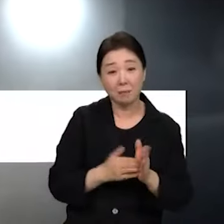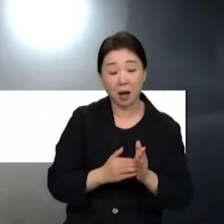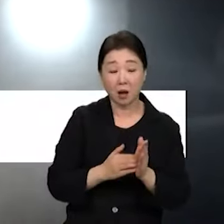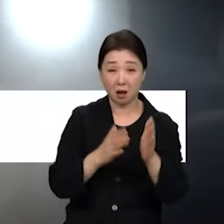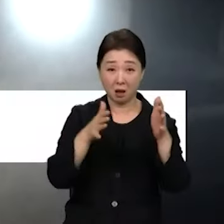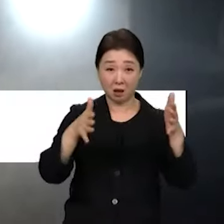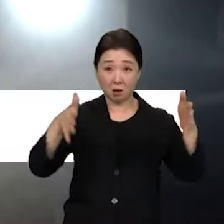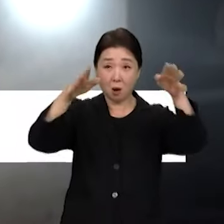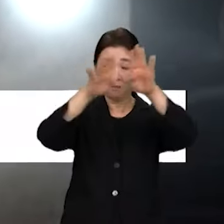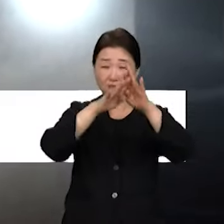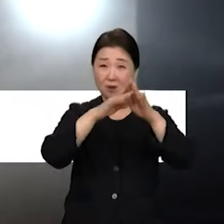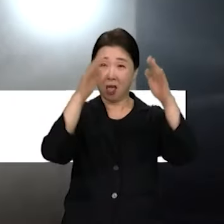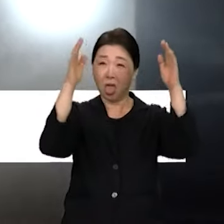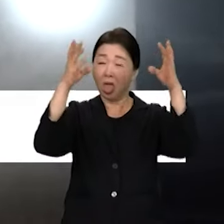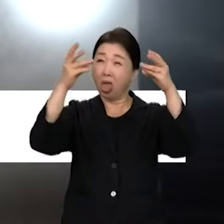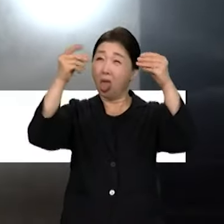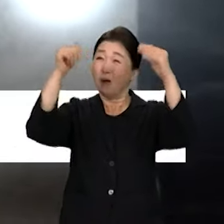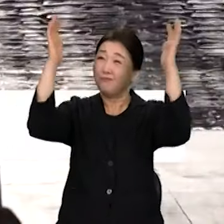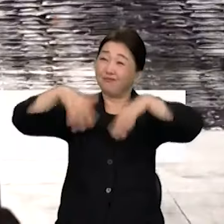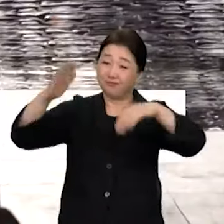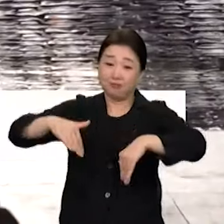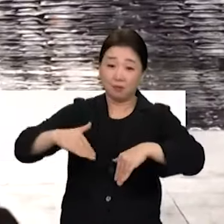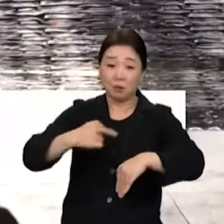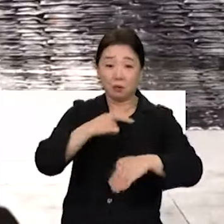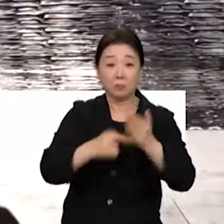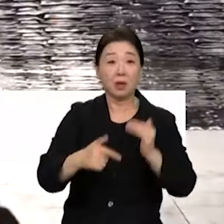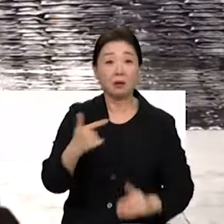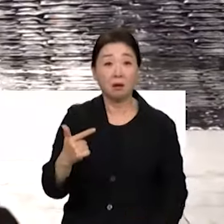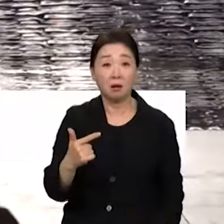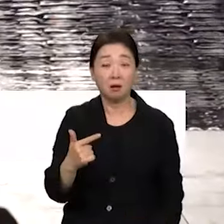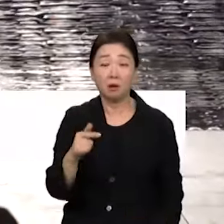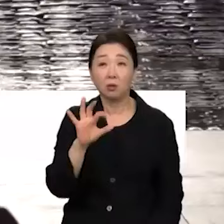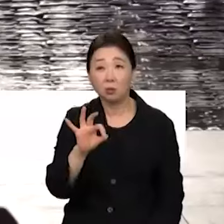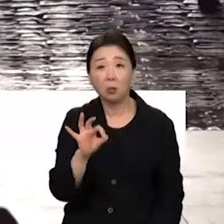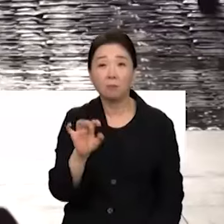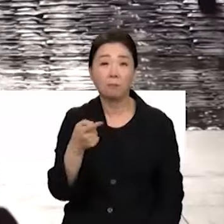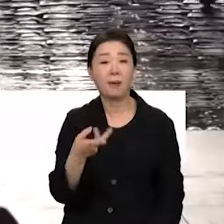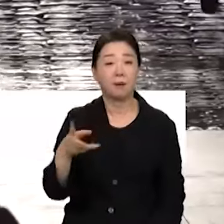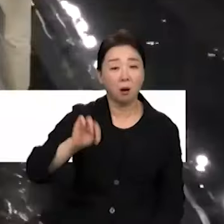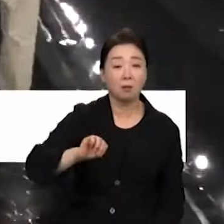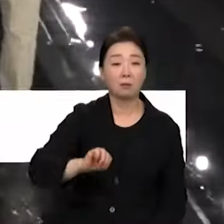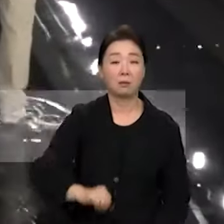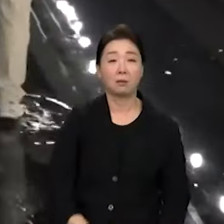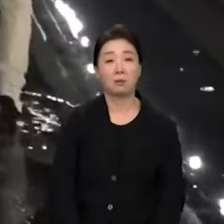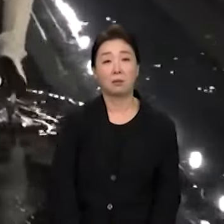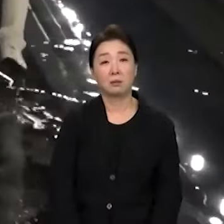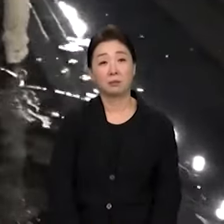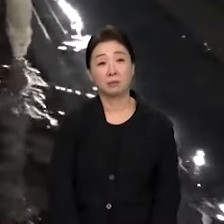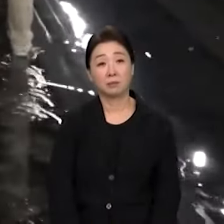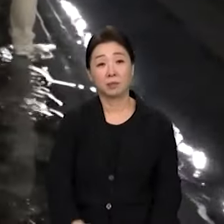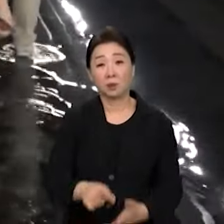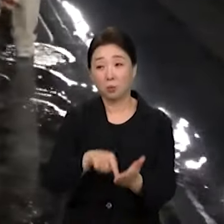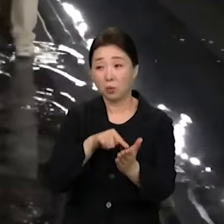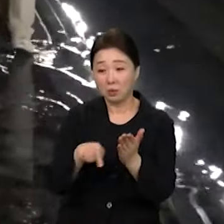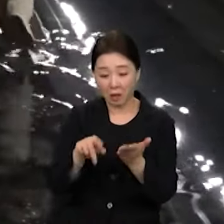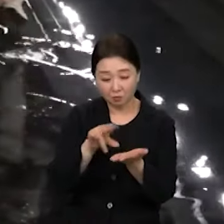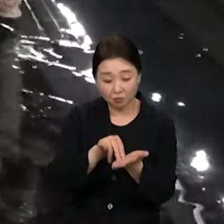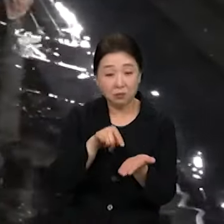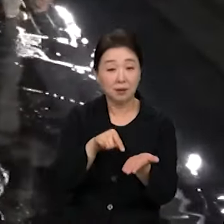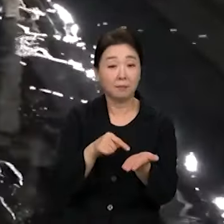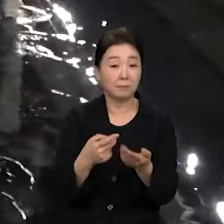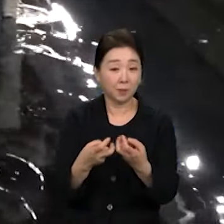전체에 피해가 번졌습니다. 피해 규모는 100억 원대를 넘어설 걸로 보입니다. 이제 보상 문제가